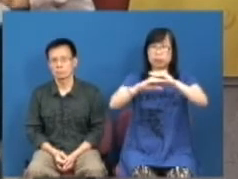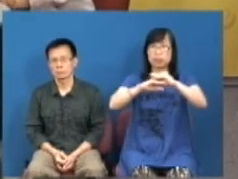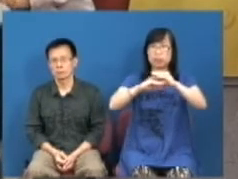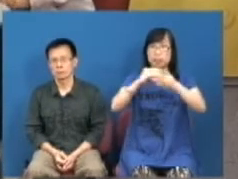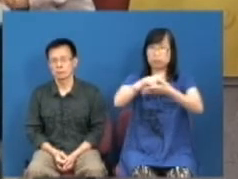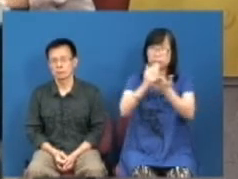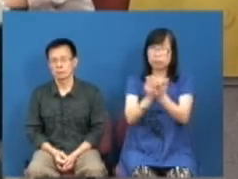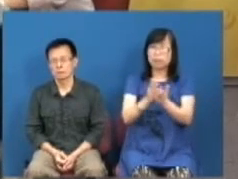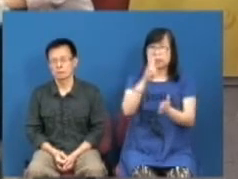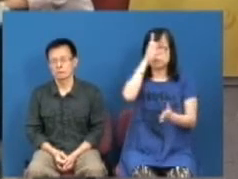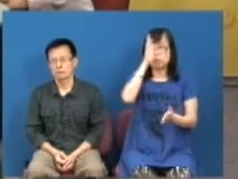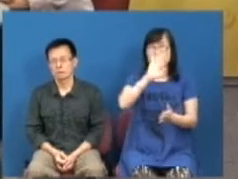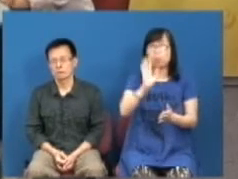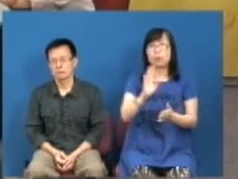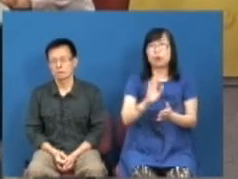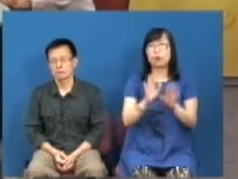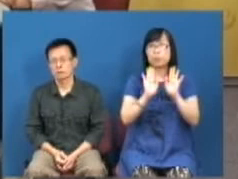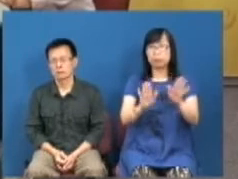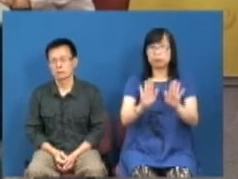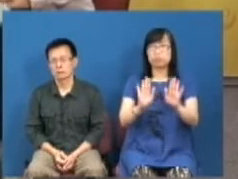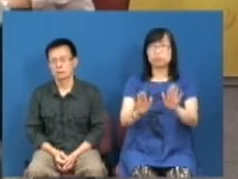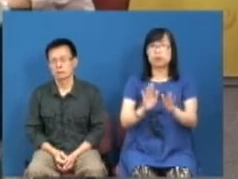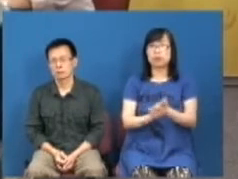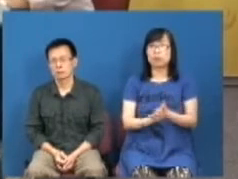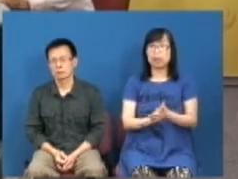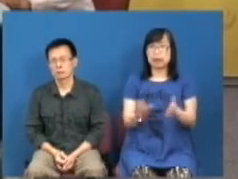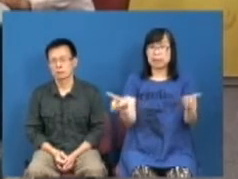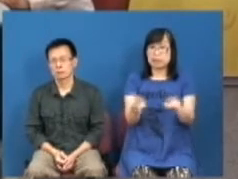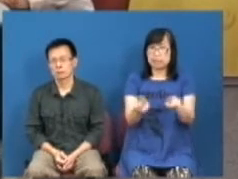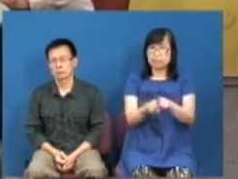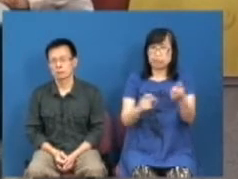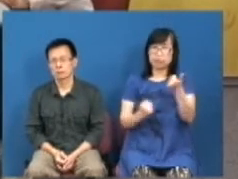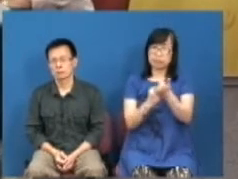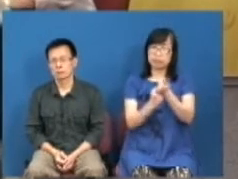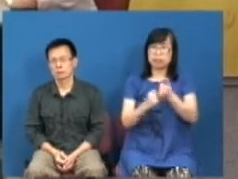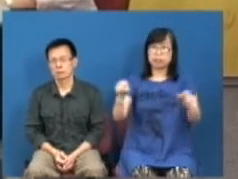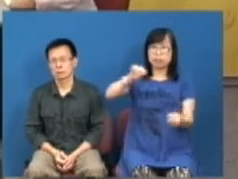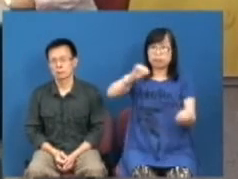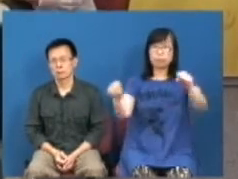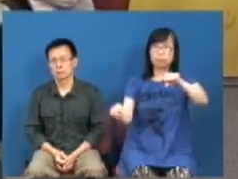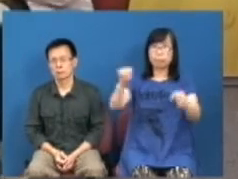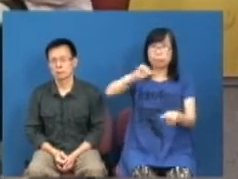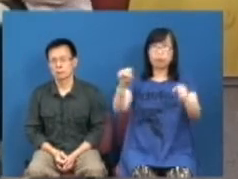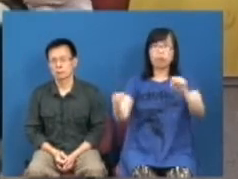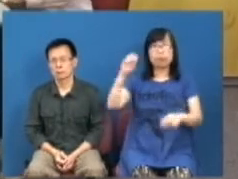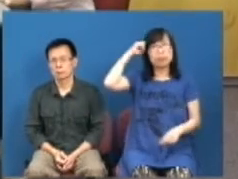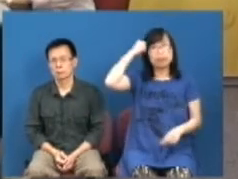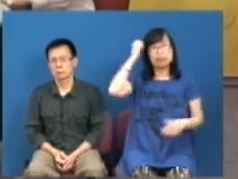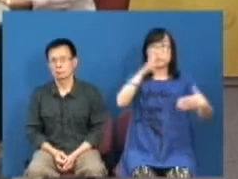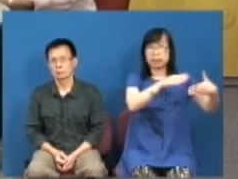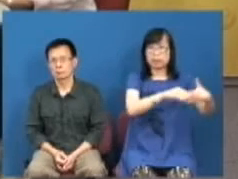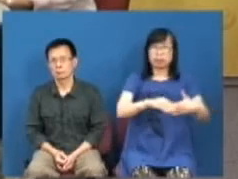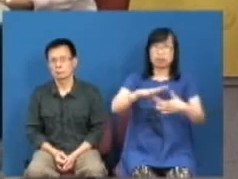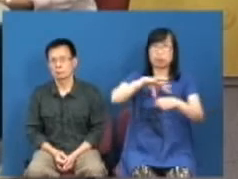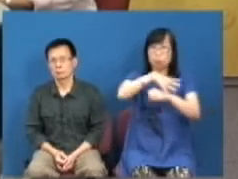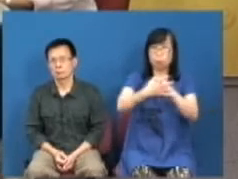係唔幫手，大家一起去支持一啲科研啊。 去令到真係引入到一啲環保嘅元